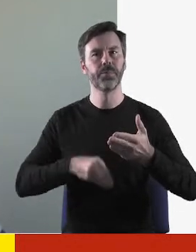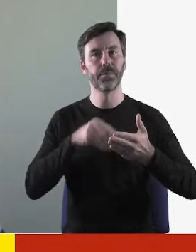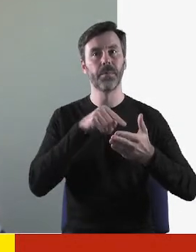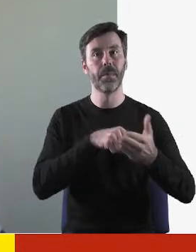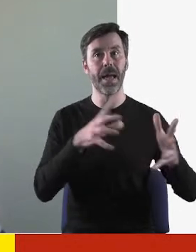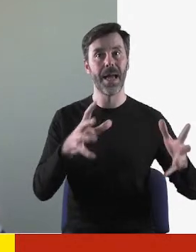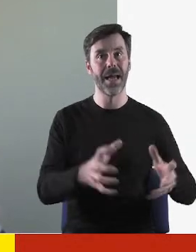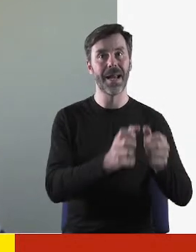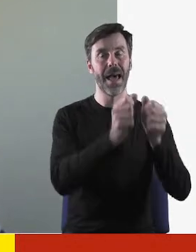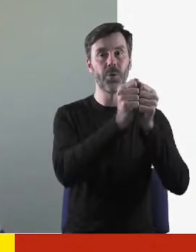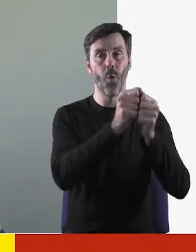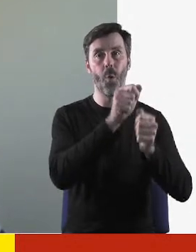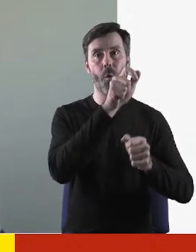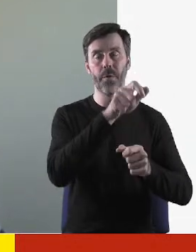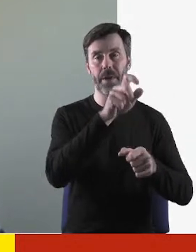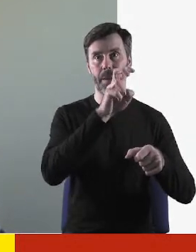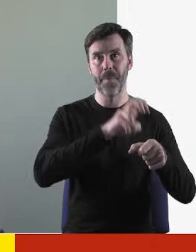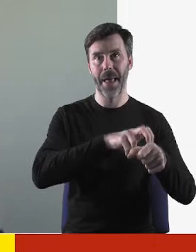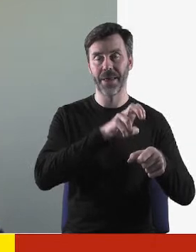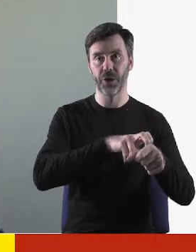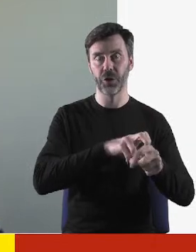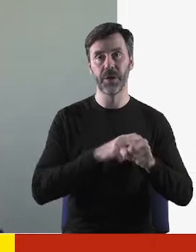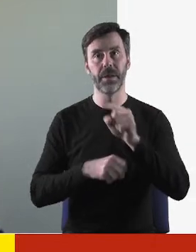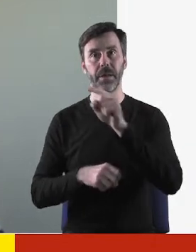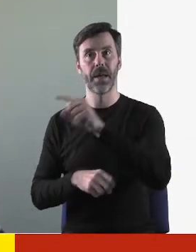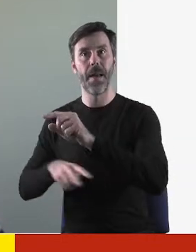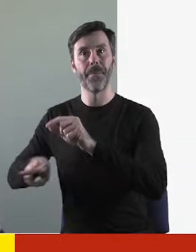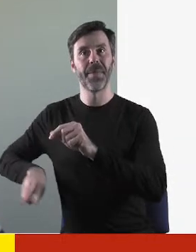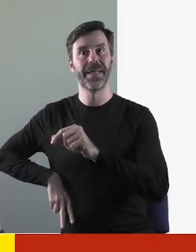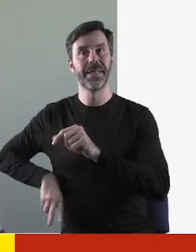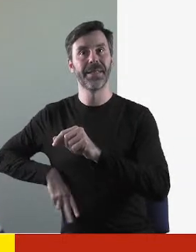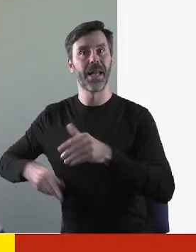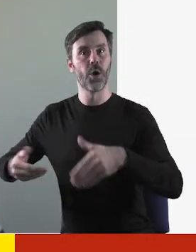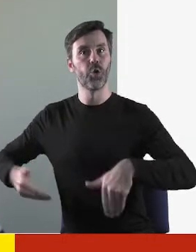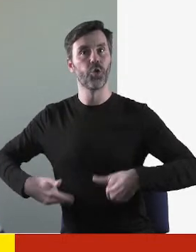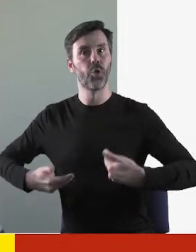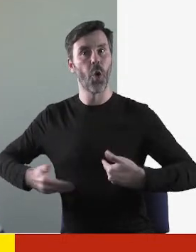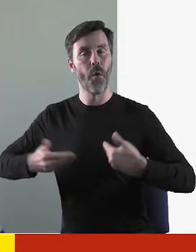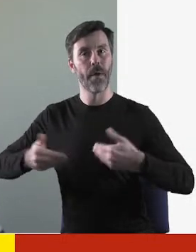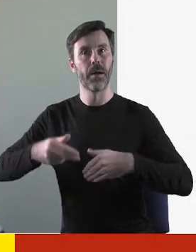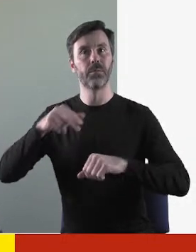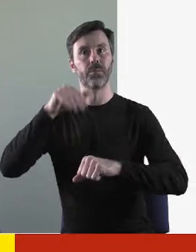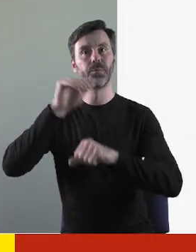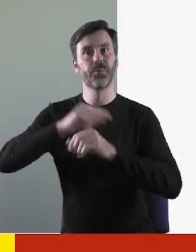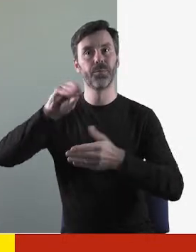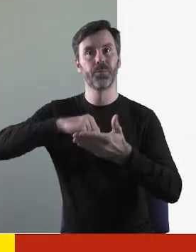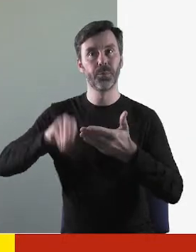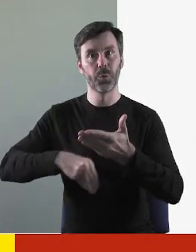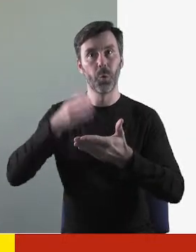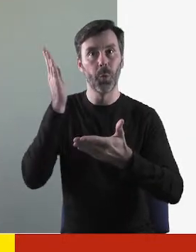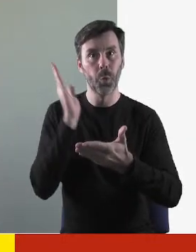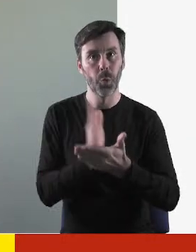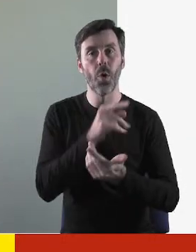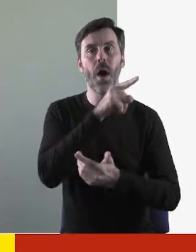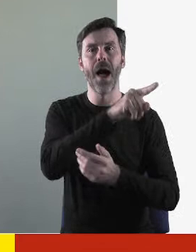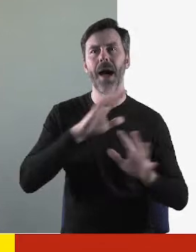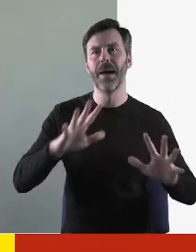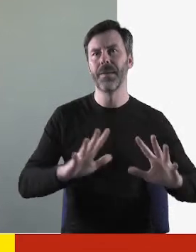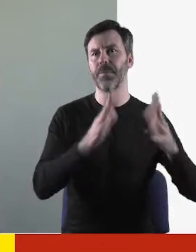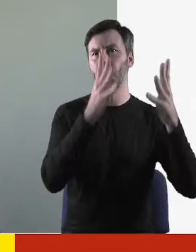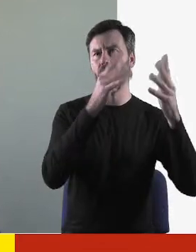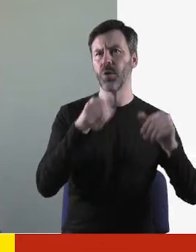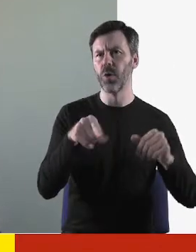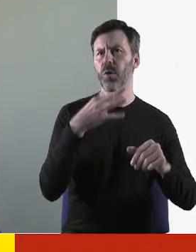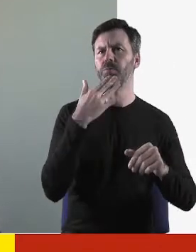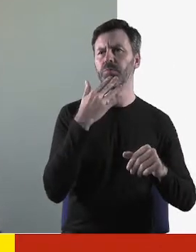ratownikami z Zespołu Ratownictwa Medycznego a Ministerstwem Zdrowia, gdzie Komitet Protestacyjny Ratowników Medycznych zobowiązał